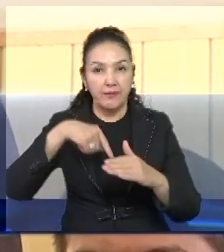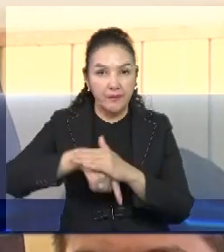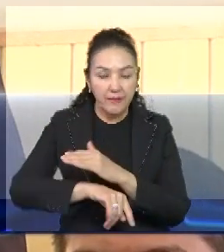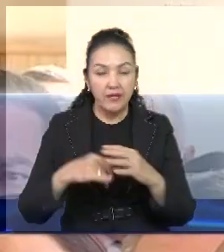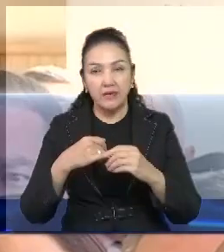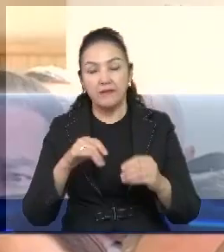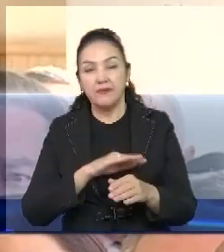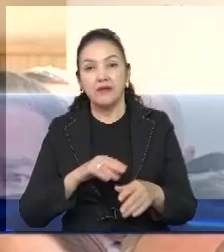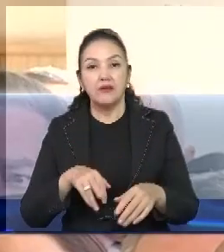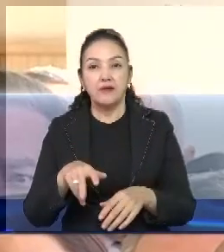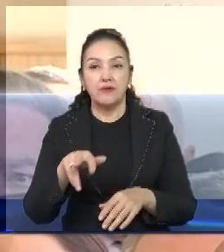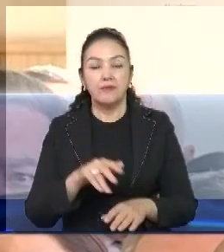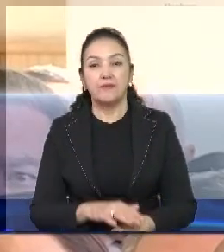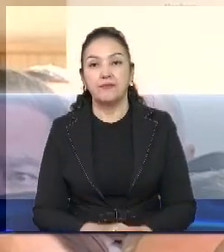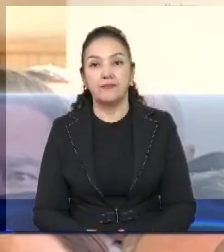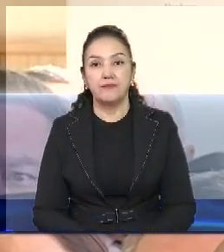переходов